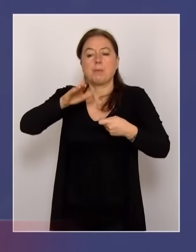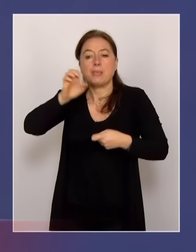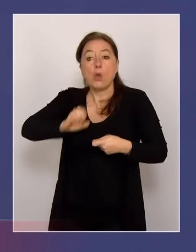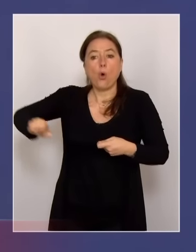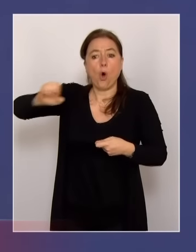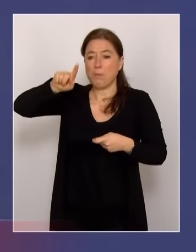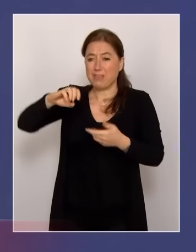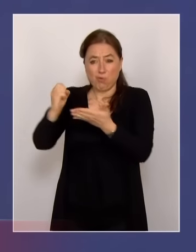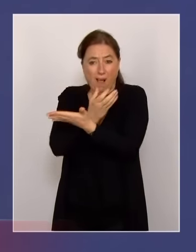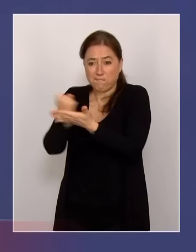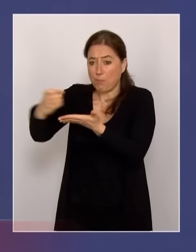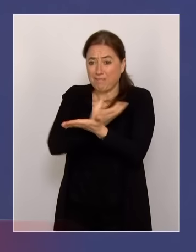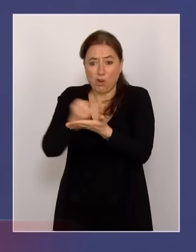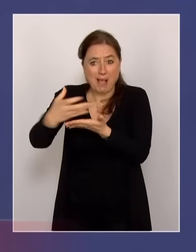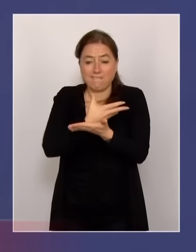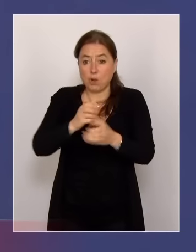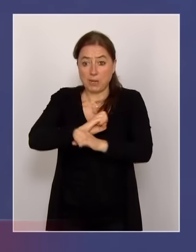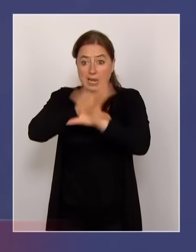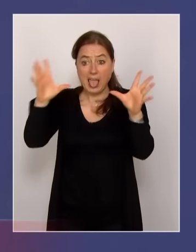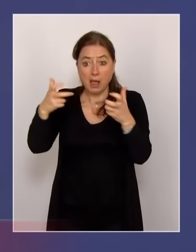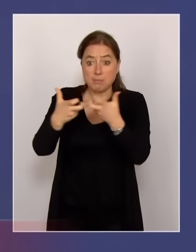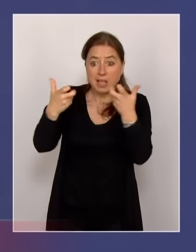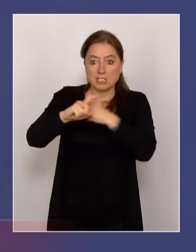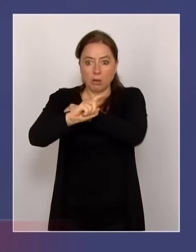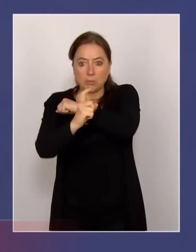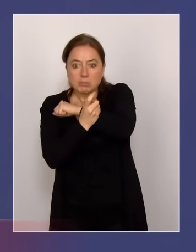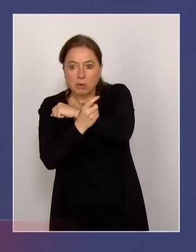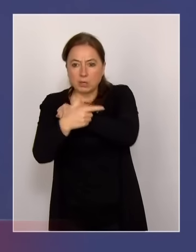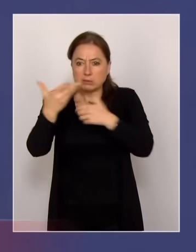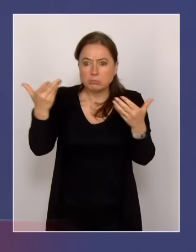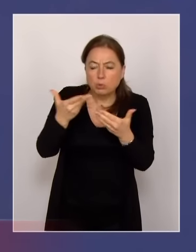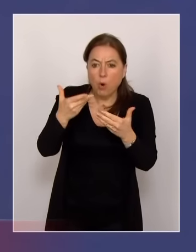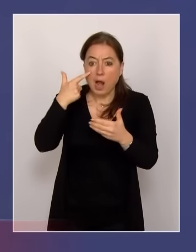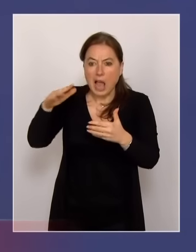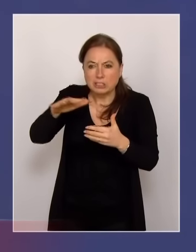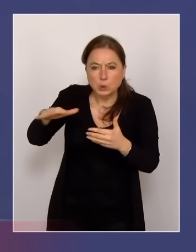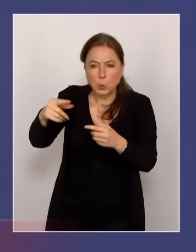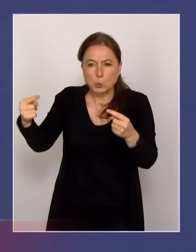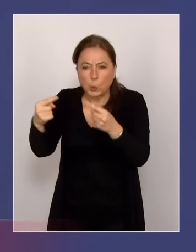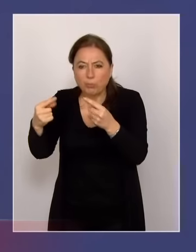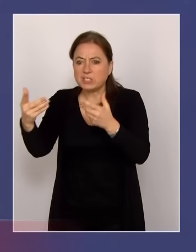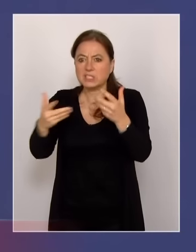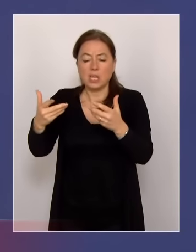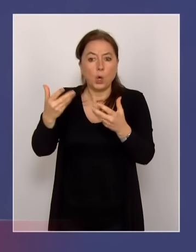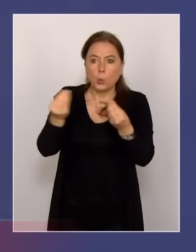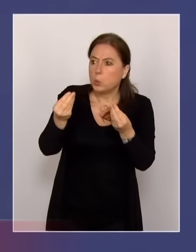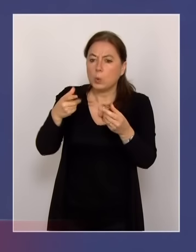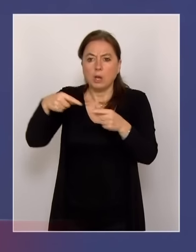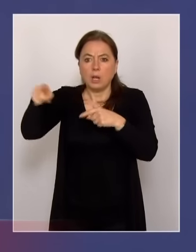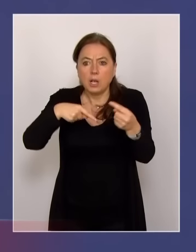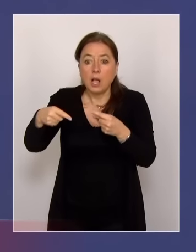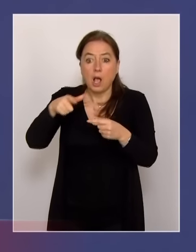Pour prévenir le départ des combattants terroristes, les retours des zones de conflit, prévenir la lutte, prévenir la